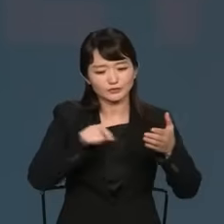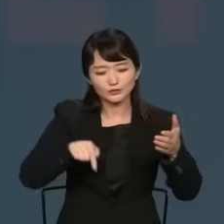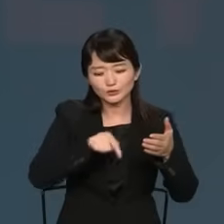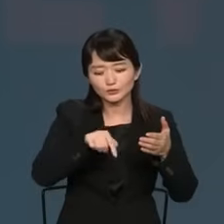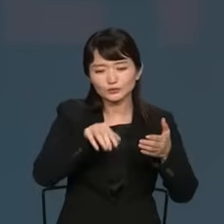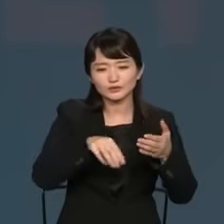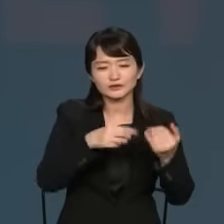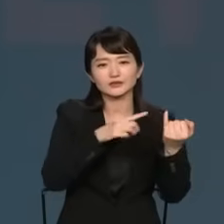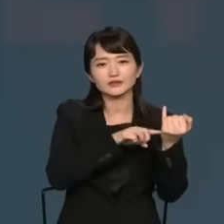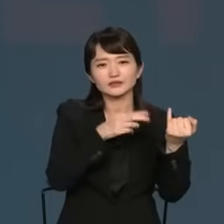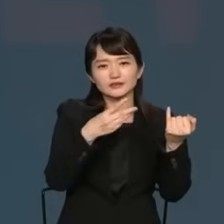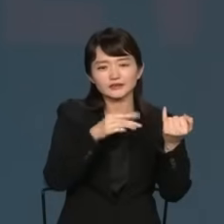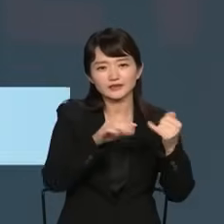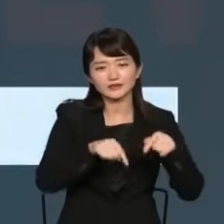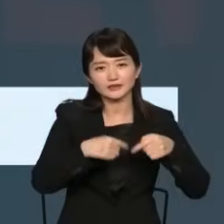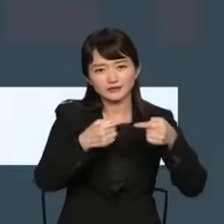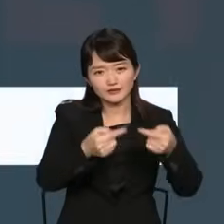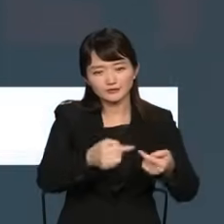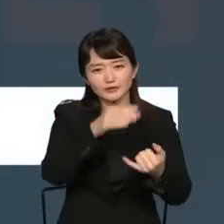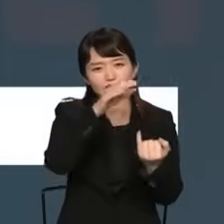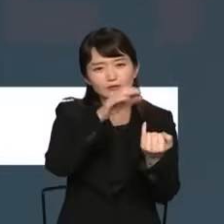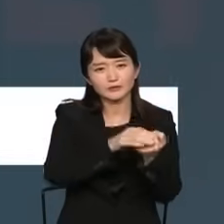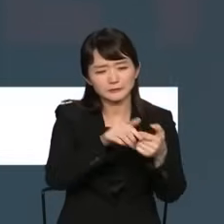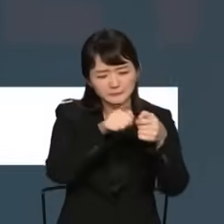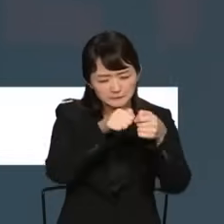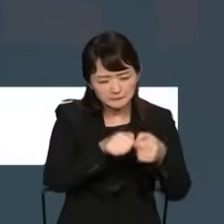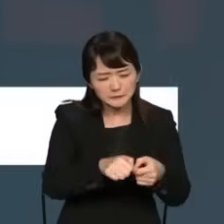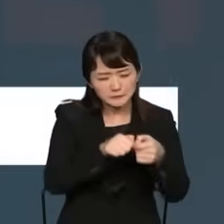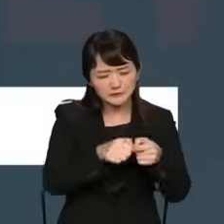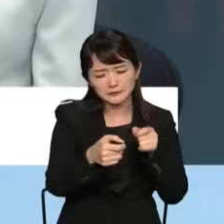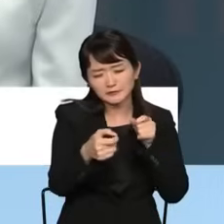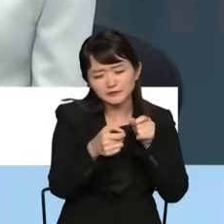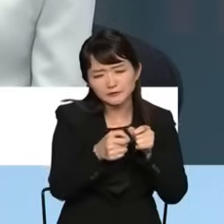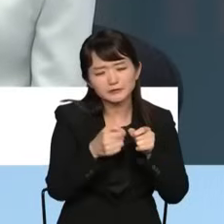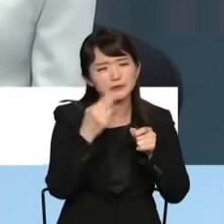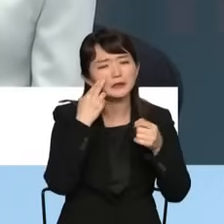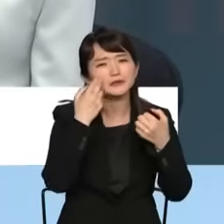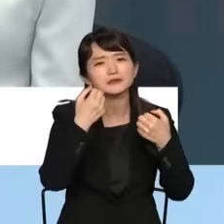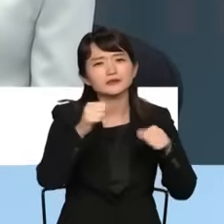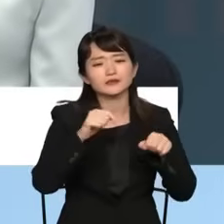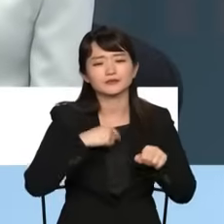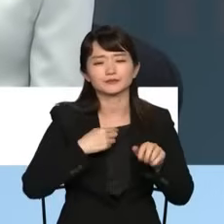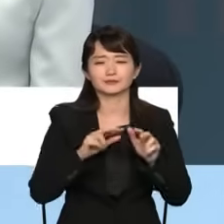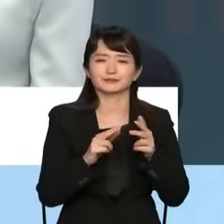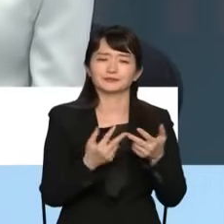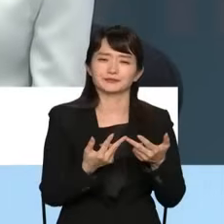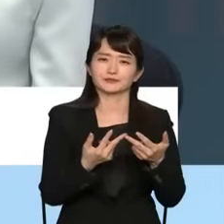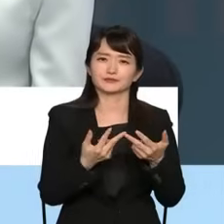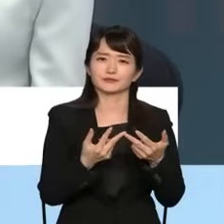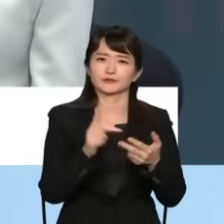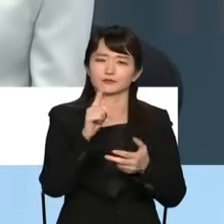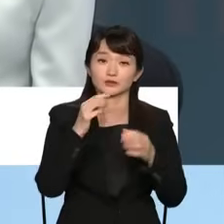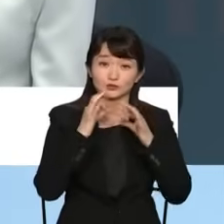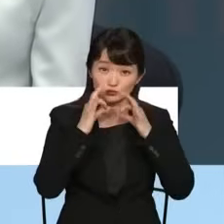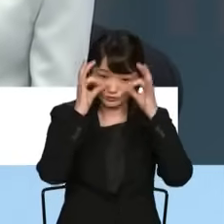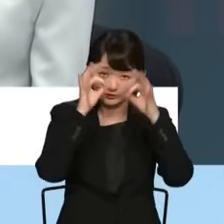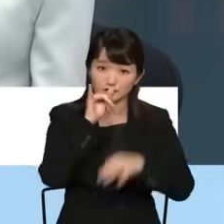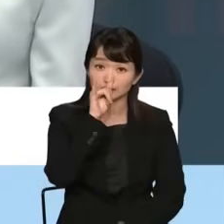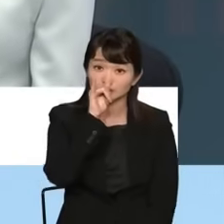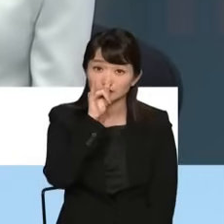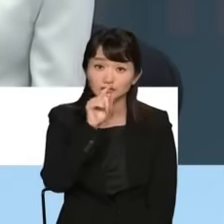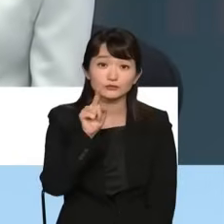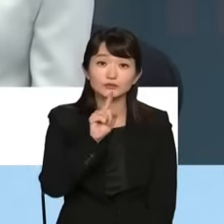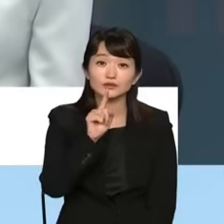정말 섬세하고 뭐랄까 좀 농밀한 그런 연기들인데 본인만의 따로 그런 노력하는 것들이 있을 것